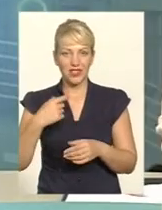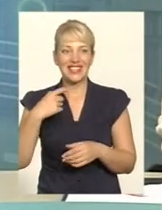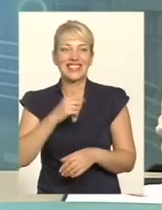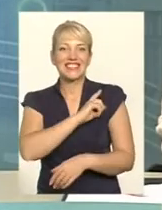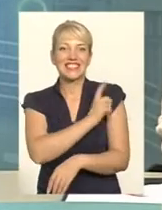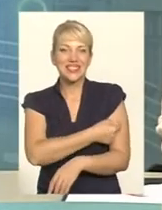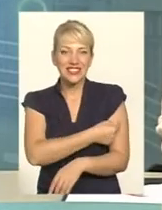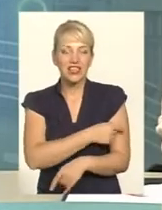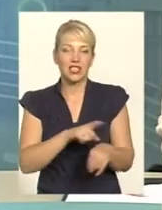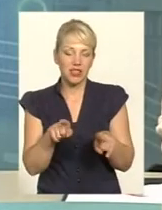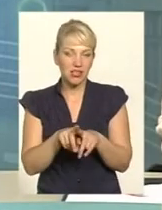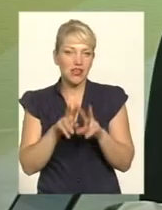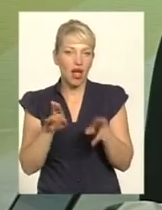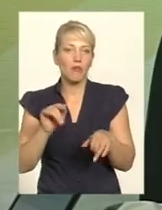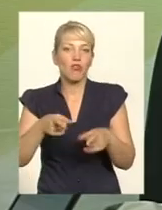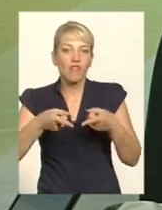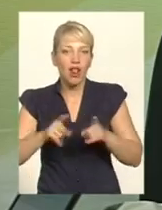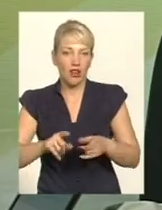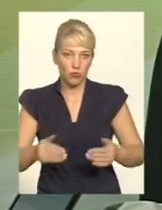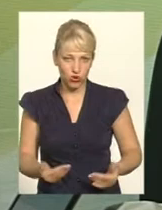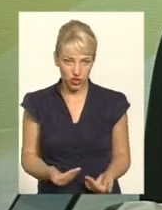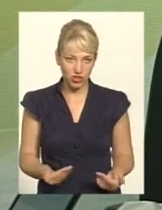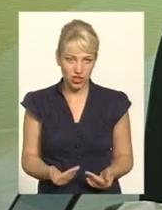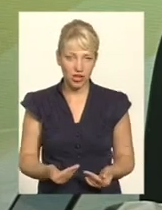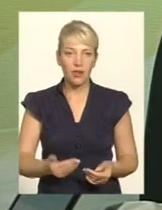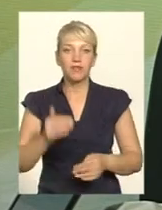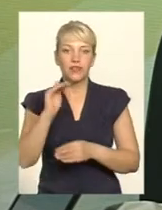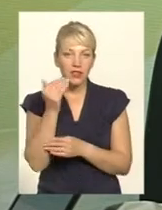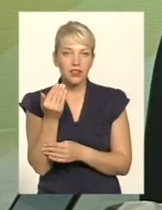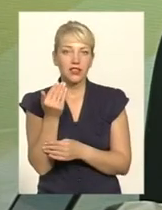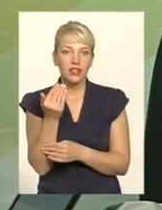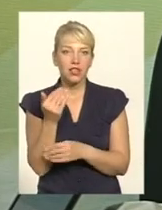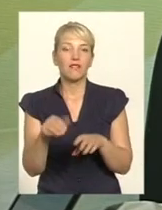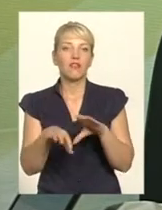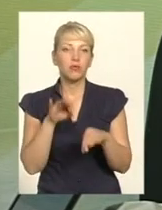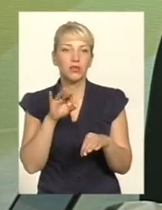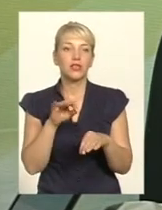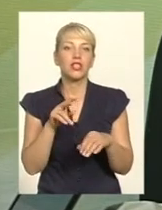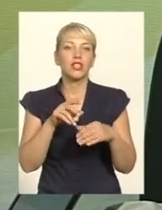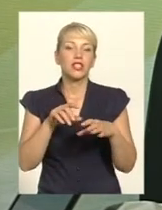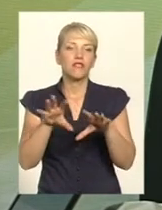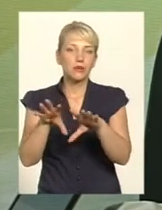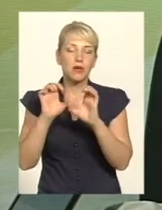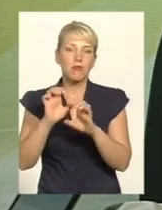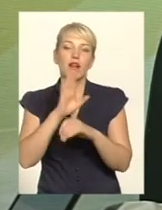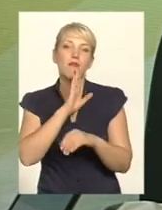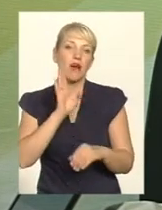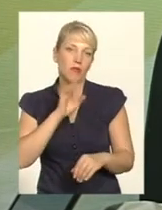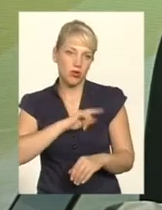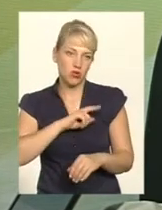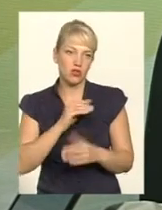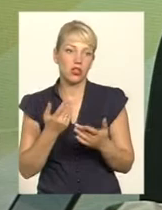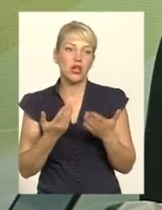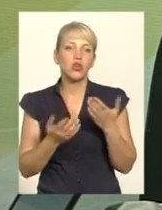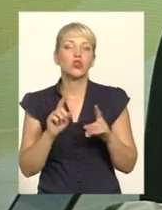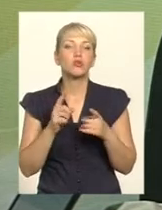так, що в реальному житті, якщо це вже переносити цю ситуацію, дитина, звичайно, більше приймає душею маму, особливо, якщо це маленька дитина,